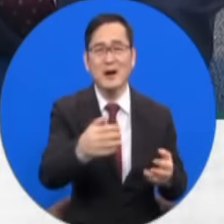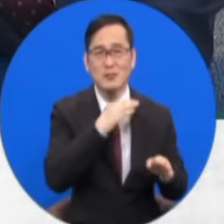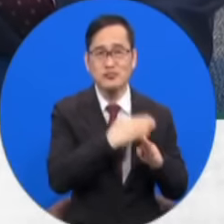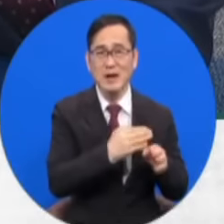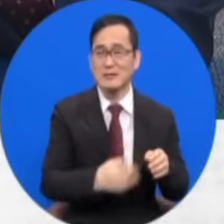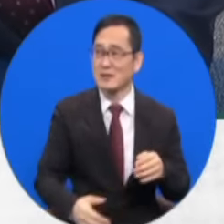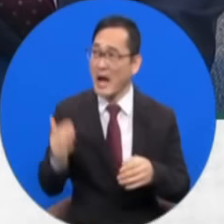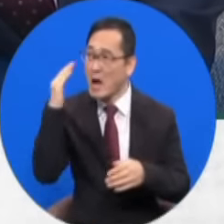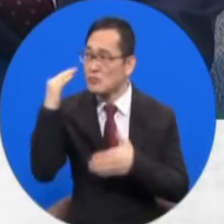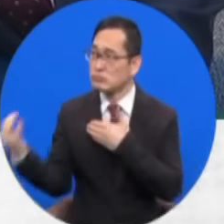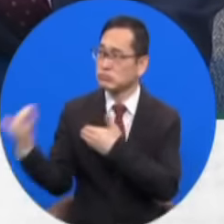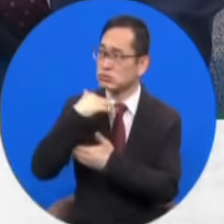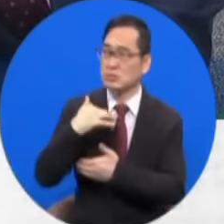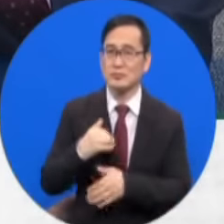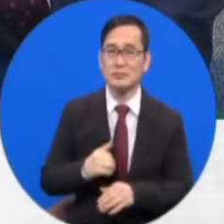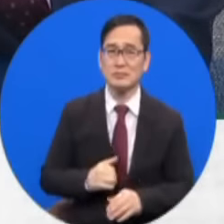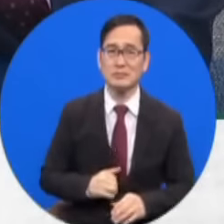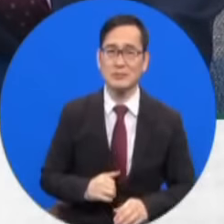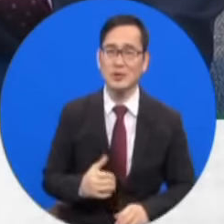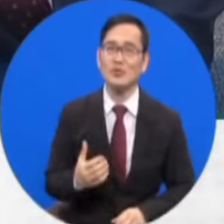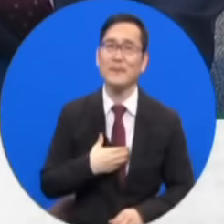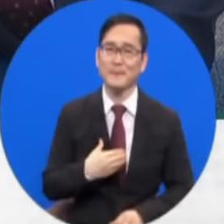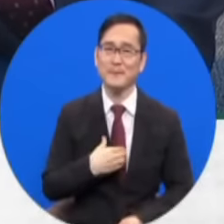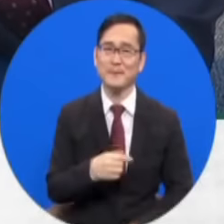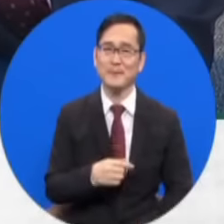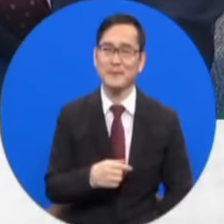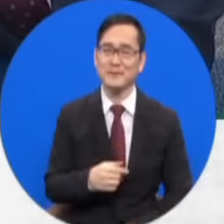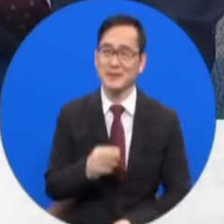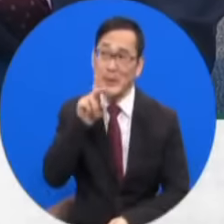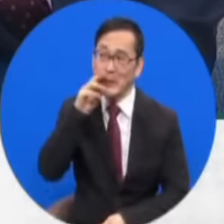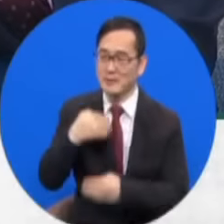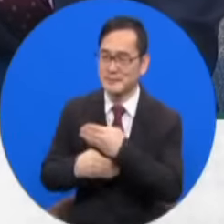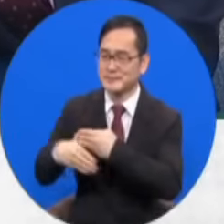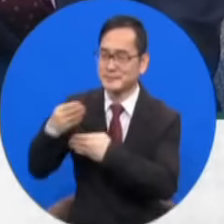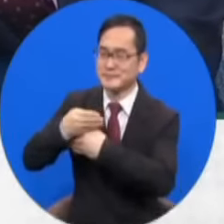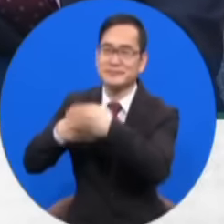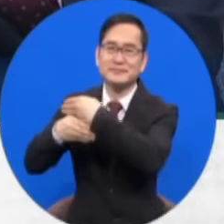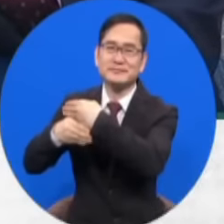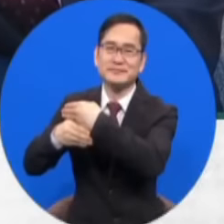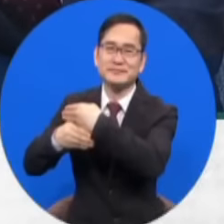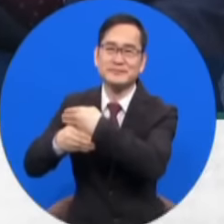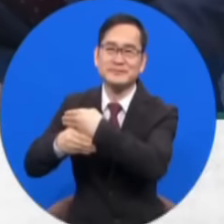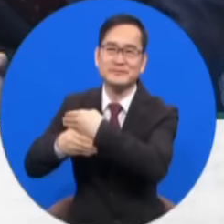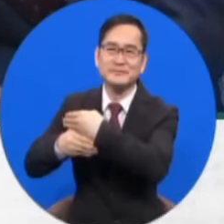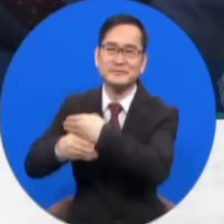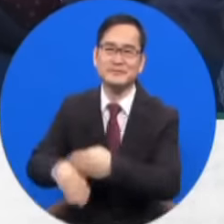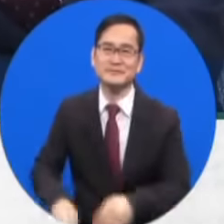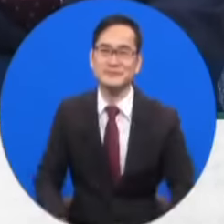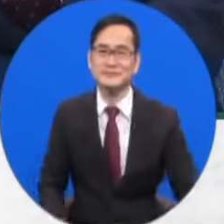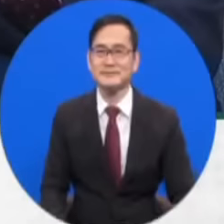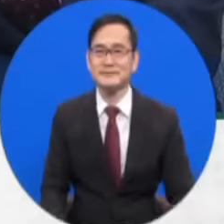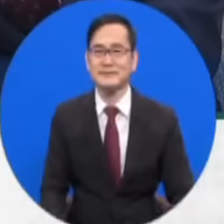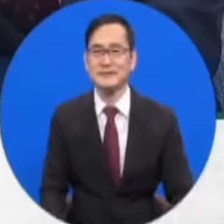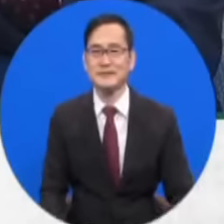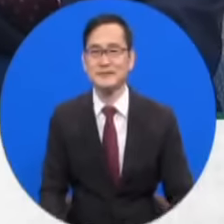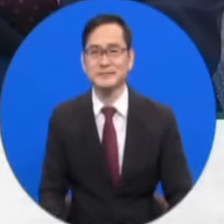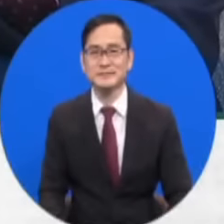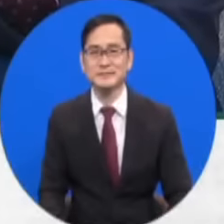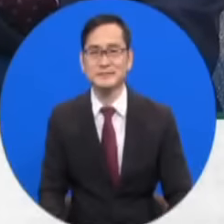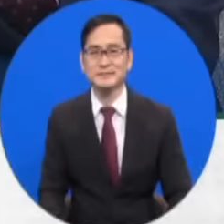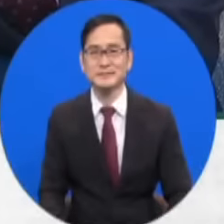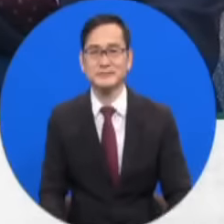폭풍 군단에 한 3 정도 가 빠져나가는 건데 저거는 굉장히 큰 전력 손실이든 그래서 무인기 갖고도 이렇게 난리친 거군요 뭐 그런